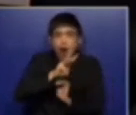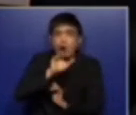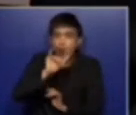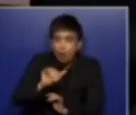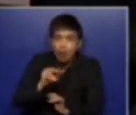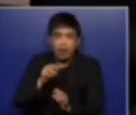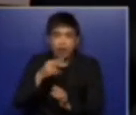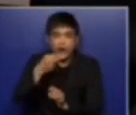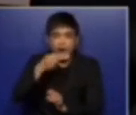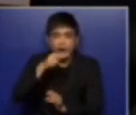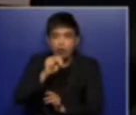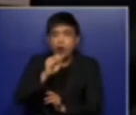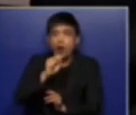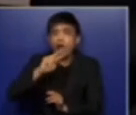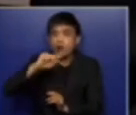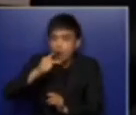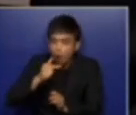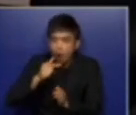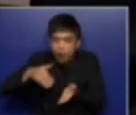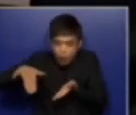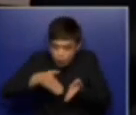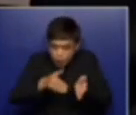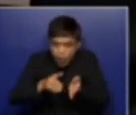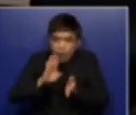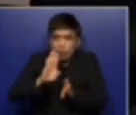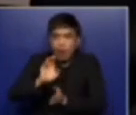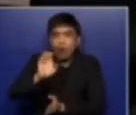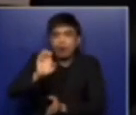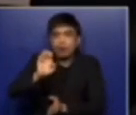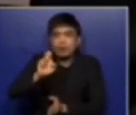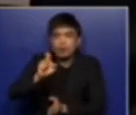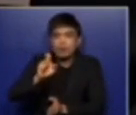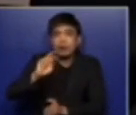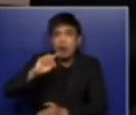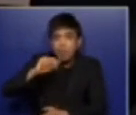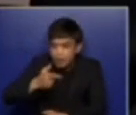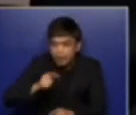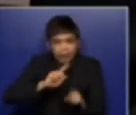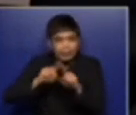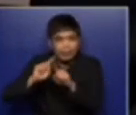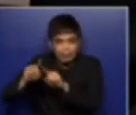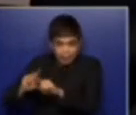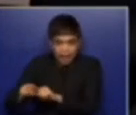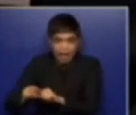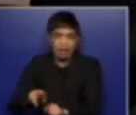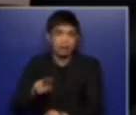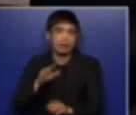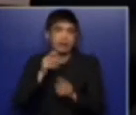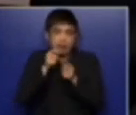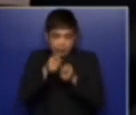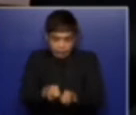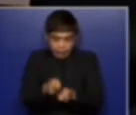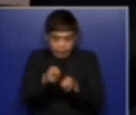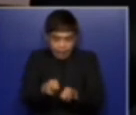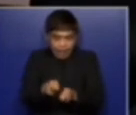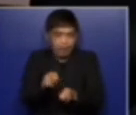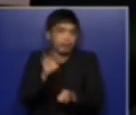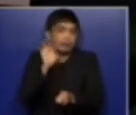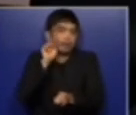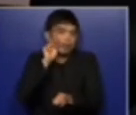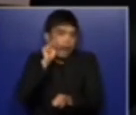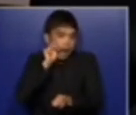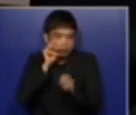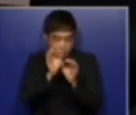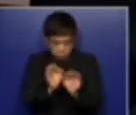ทั้งประเทศเกษตรกรต้องการน้ำน้ำคือชีวิตน้ำหล่อเลี้ยงชี